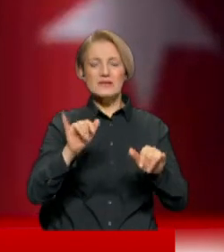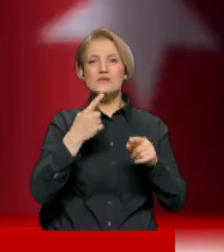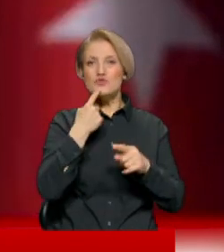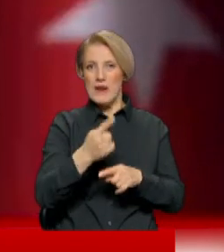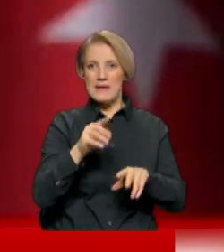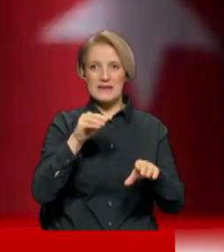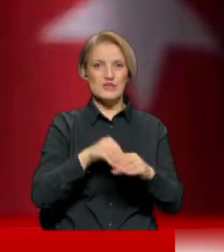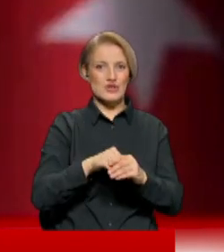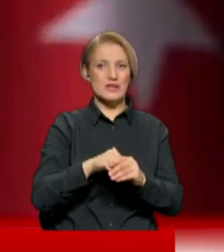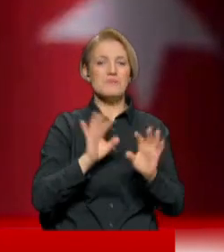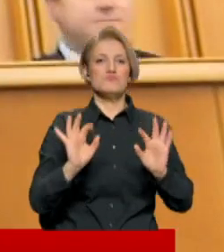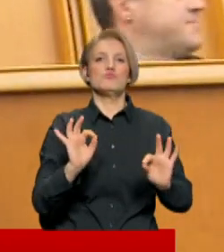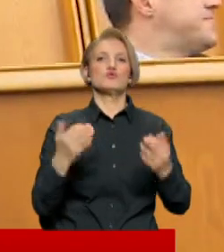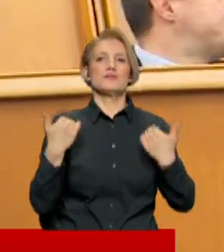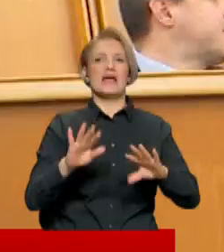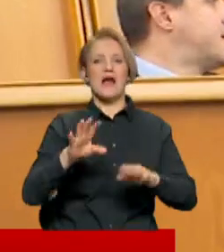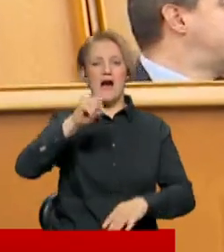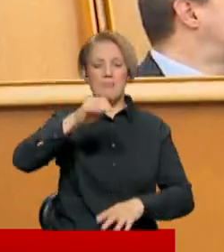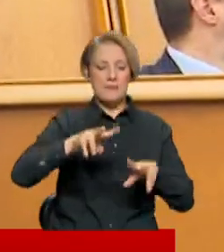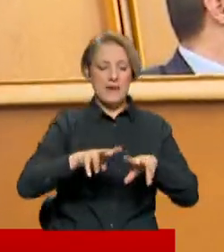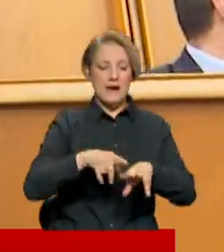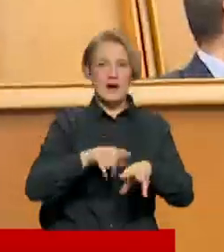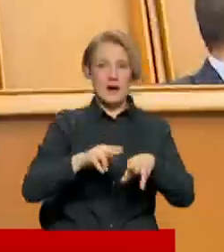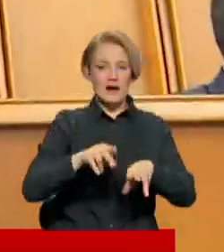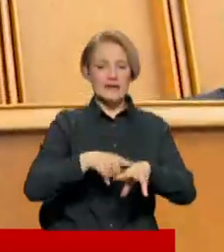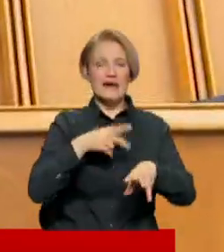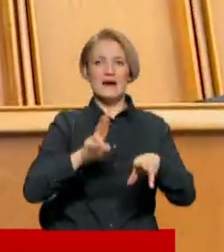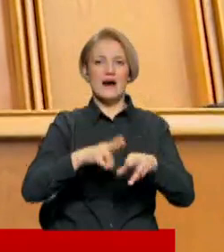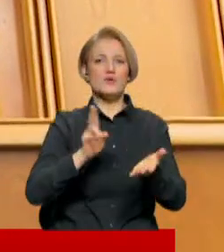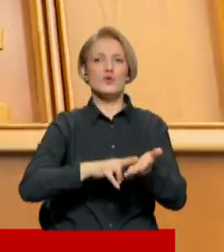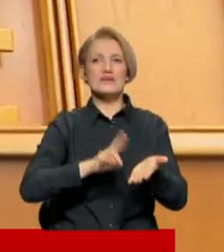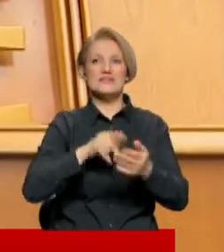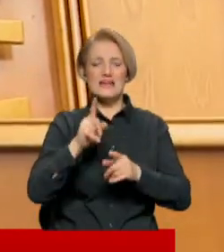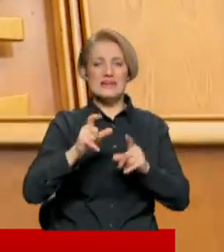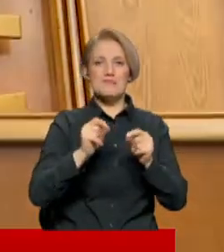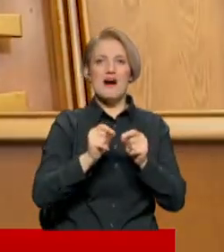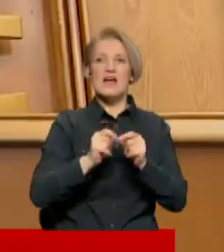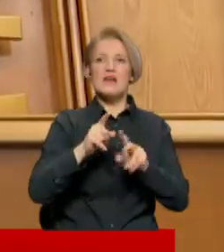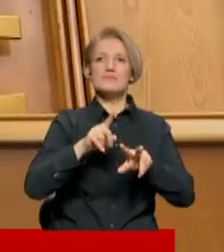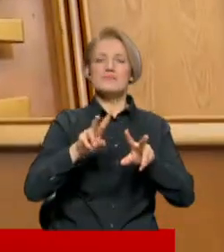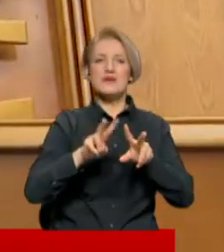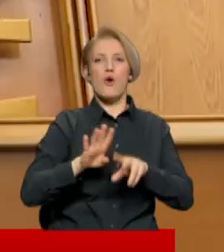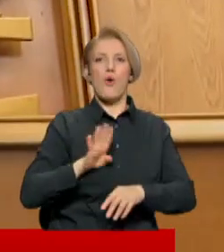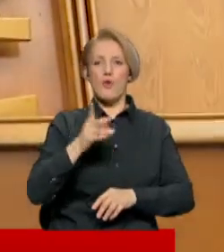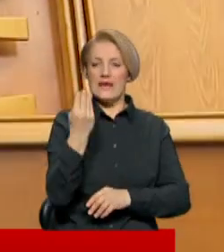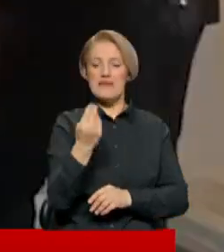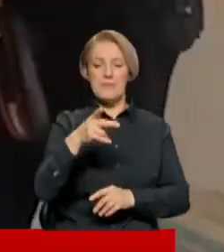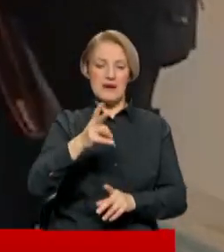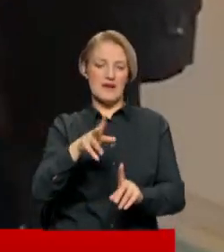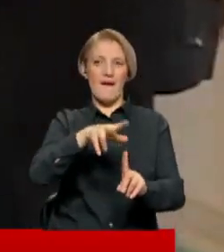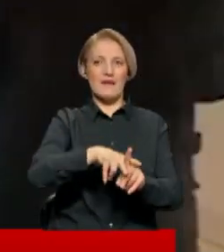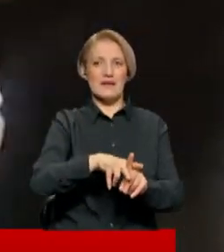söylemeleri mümkün değil AK Parti mkyk üyesi Orhan Miroğlu'nun yeğeni Baver Miroğlu da iyi Parti'ye katılırken AK Parti